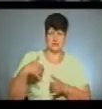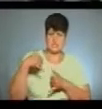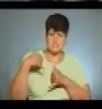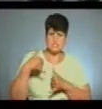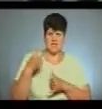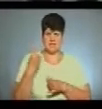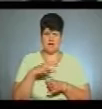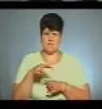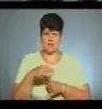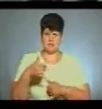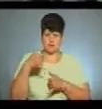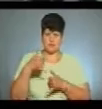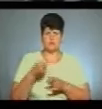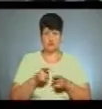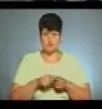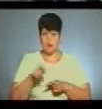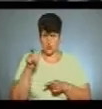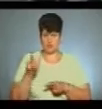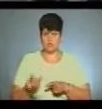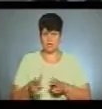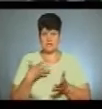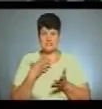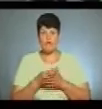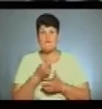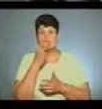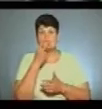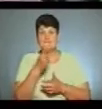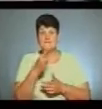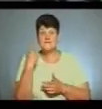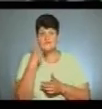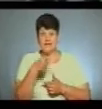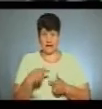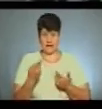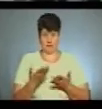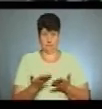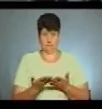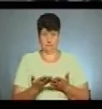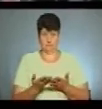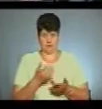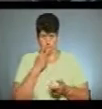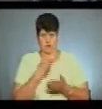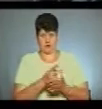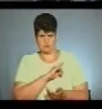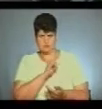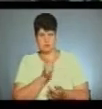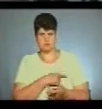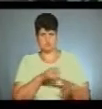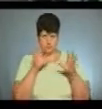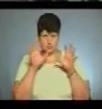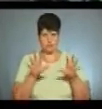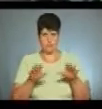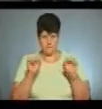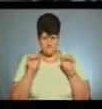1,82 метри росту. Це людина, яка своїм виглядом уособлює силу закону, право,